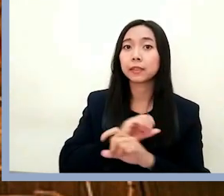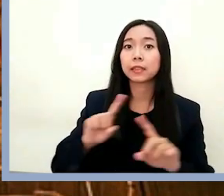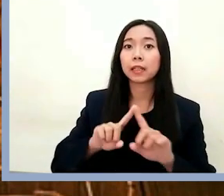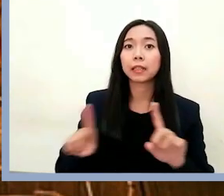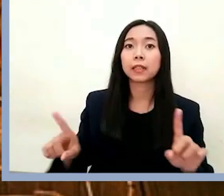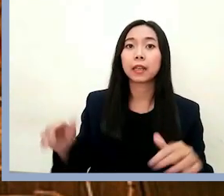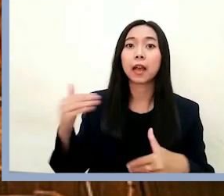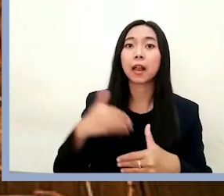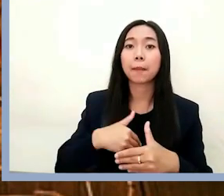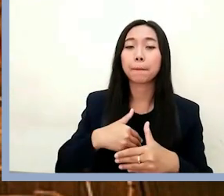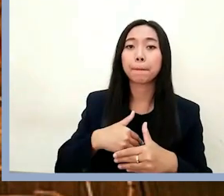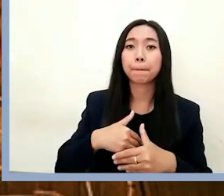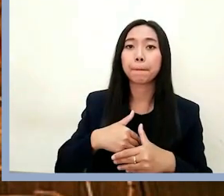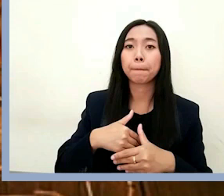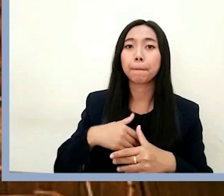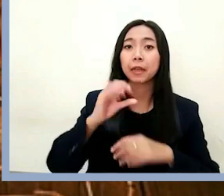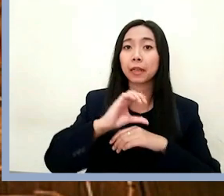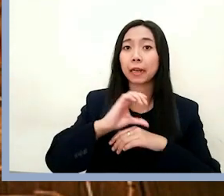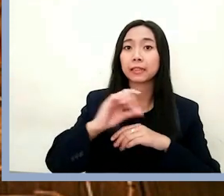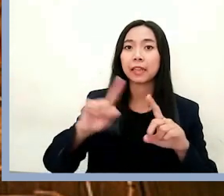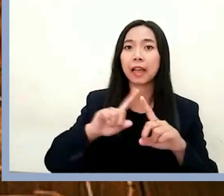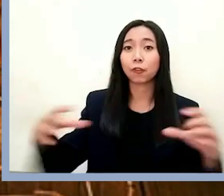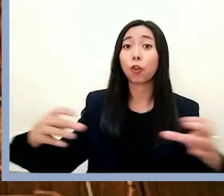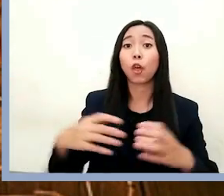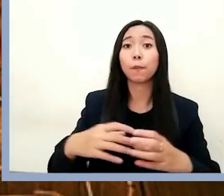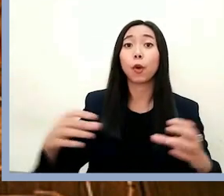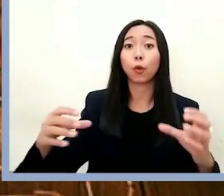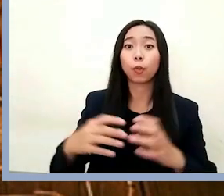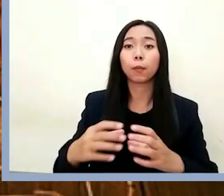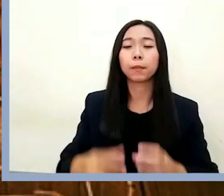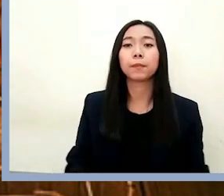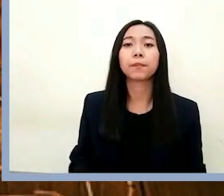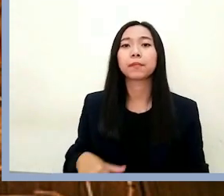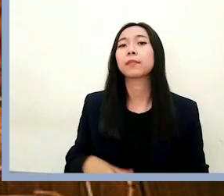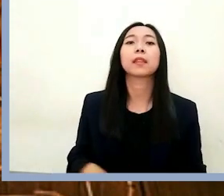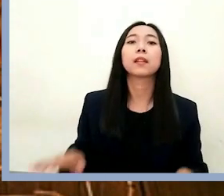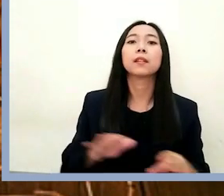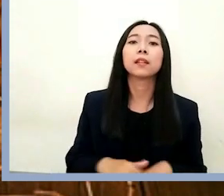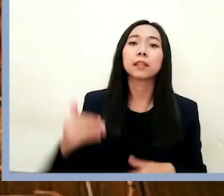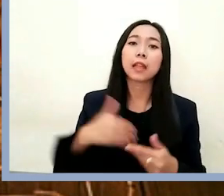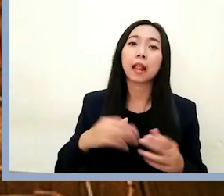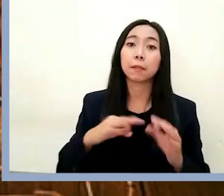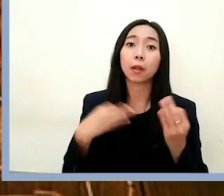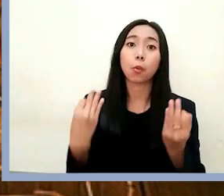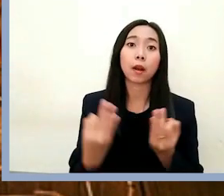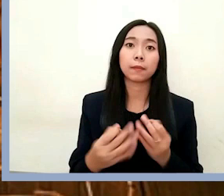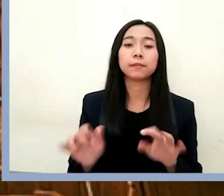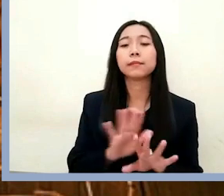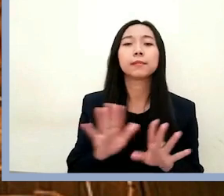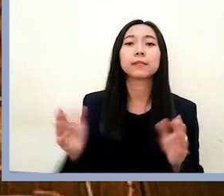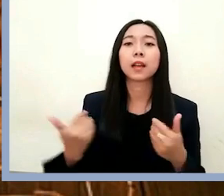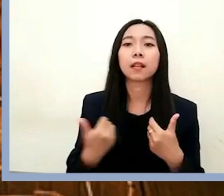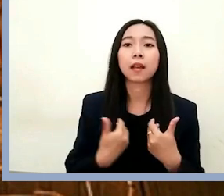hidup bermasyarakat jadi kita harus memastikan bahwa di dalam setiap keluarga kita tidak